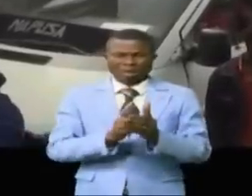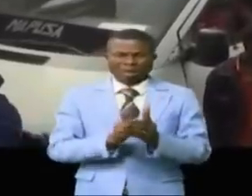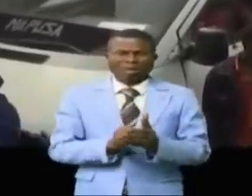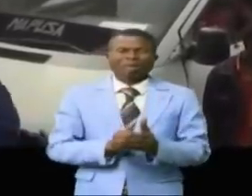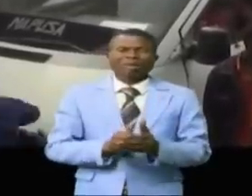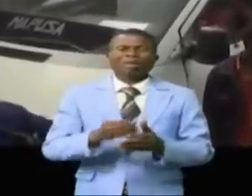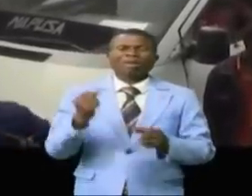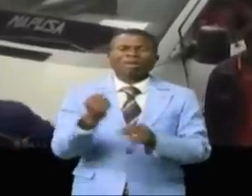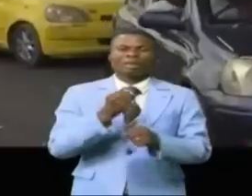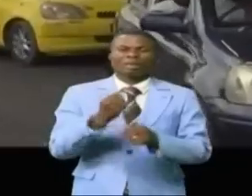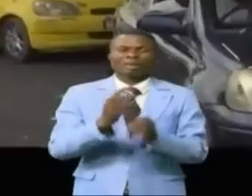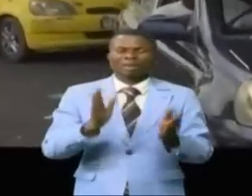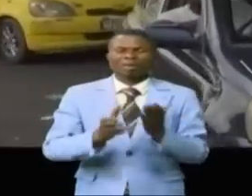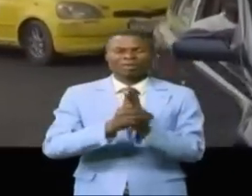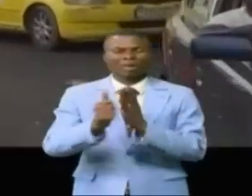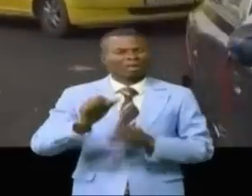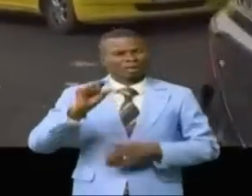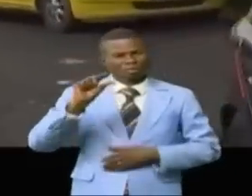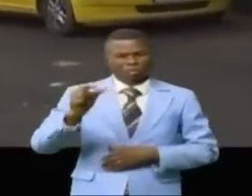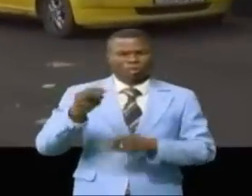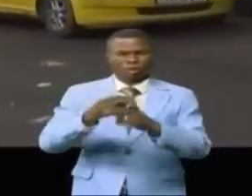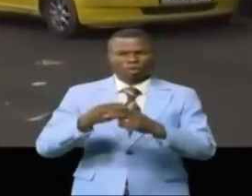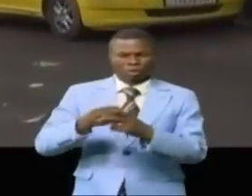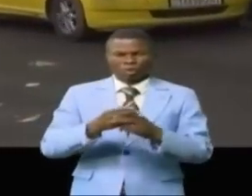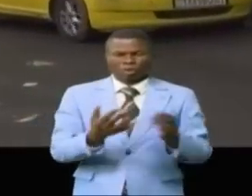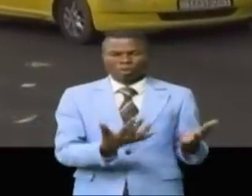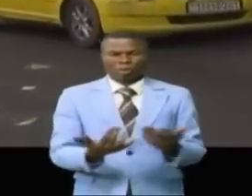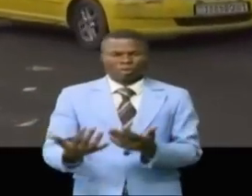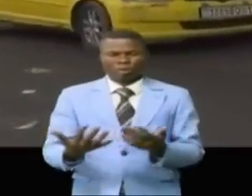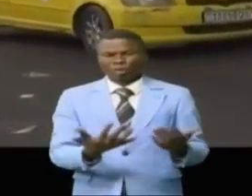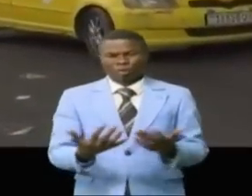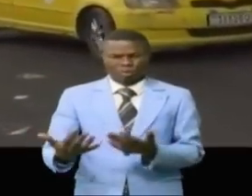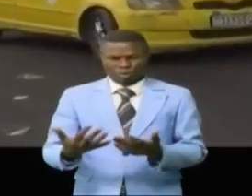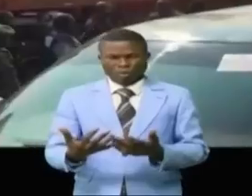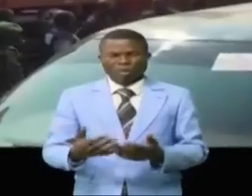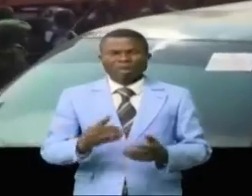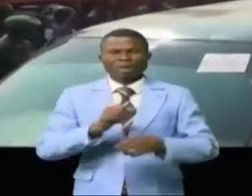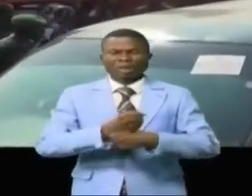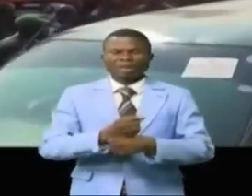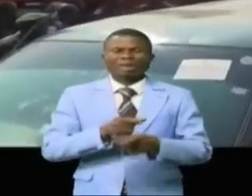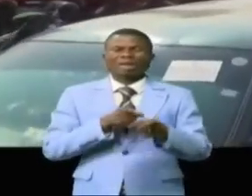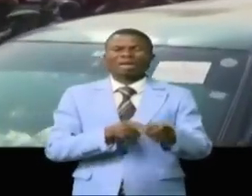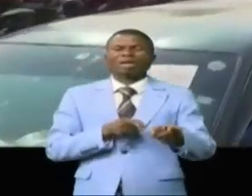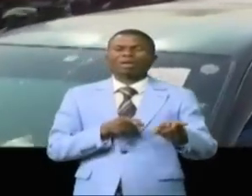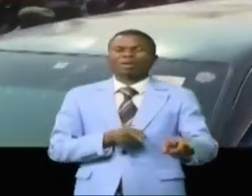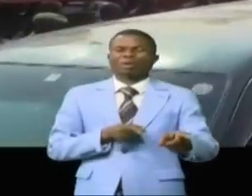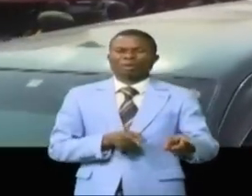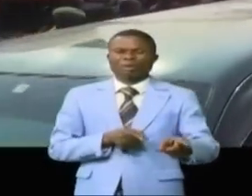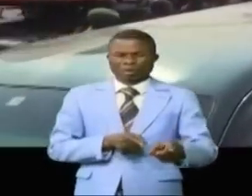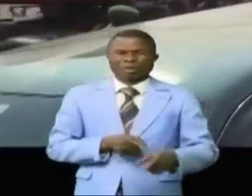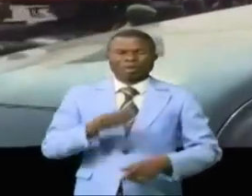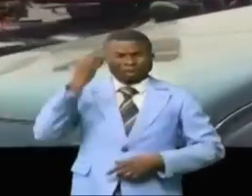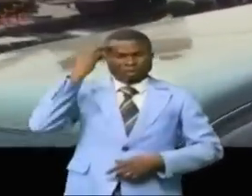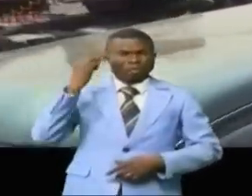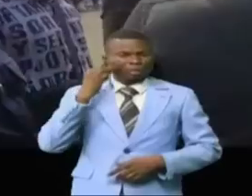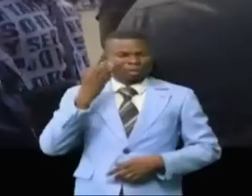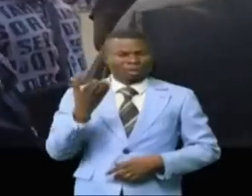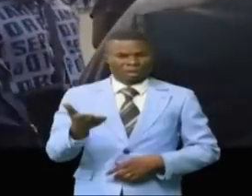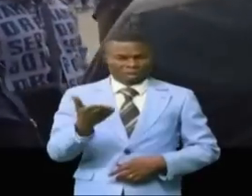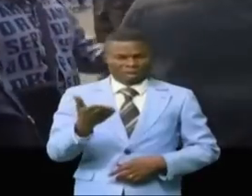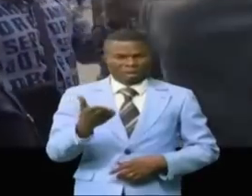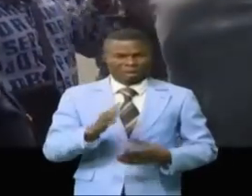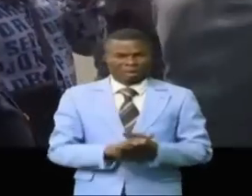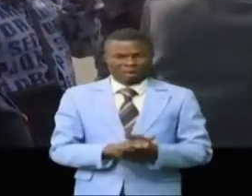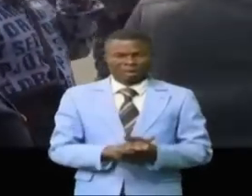du personnel, notamment pour les contrôles électroniques, occasionnant des embouteillages quotidiens. Maître Marc Ekila Likombo s'est mis